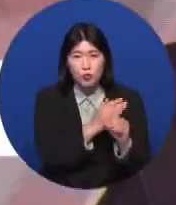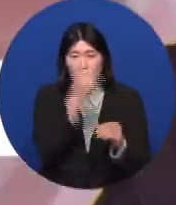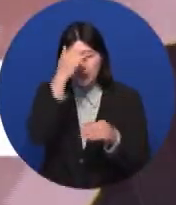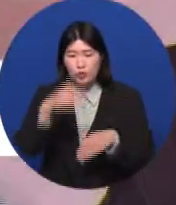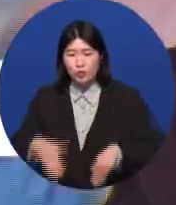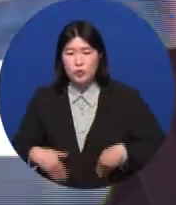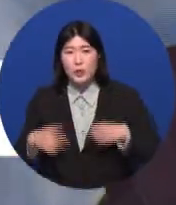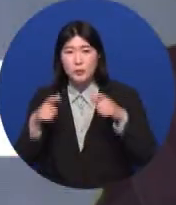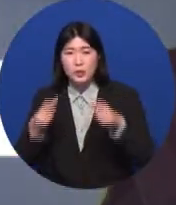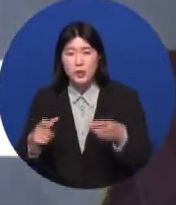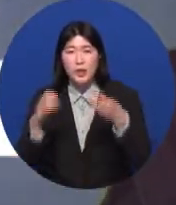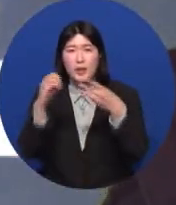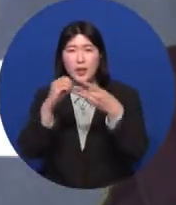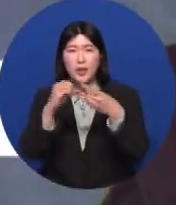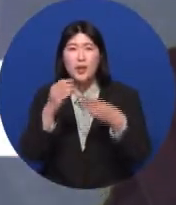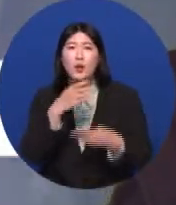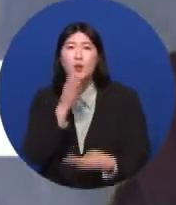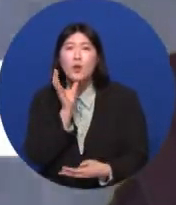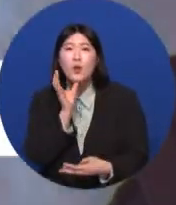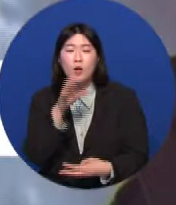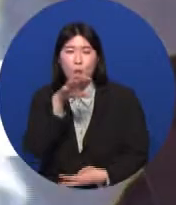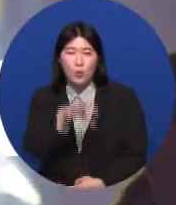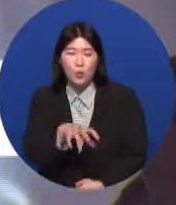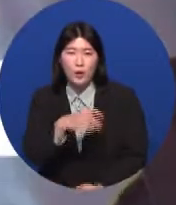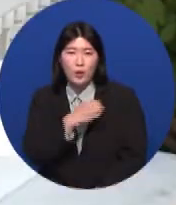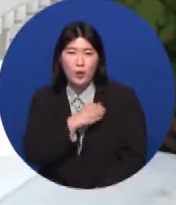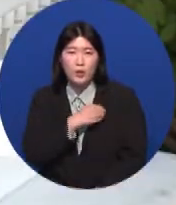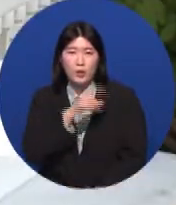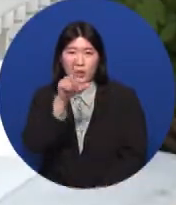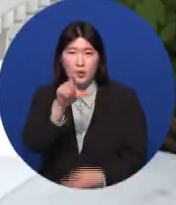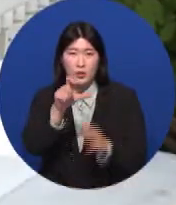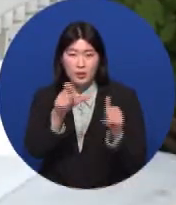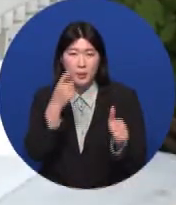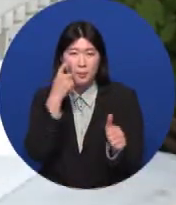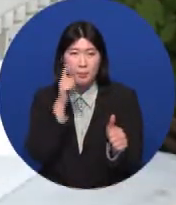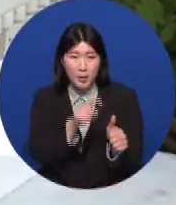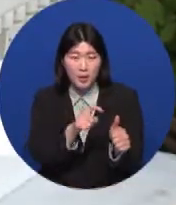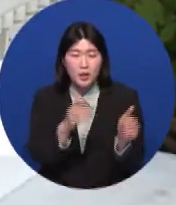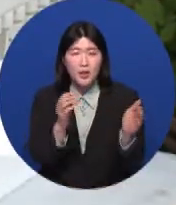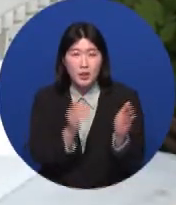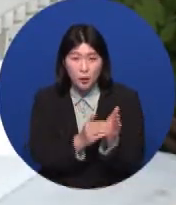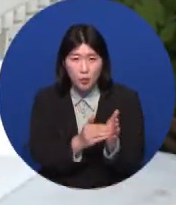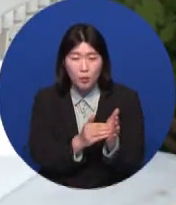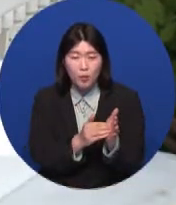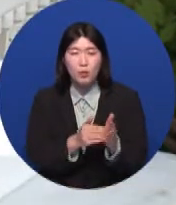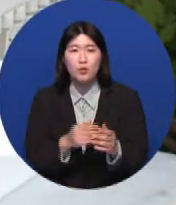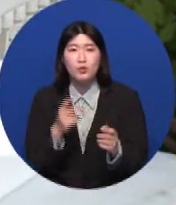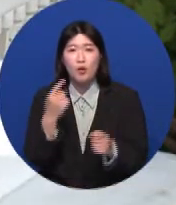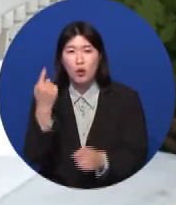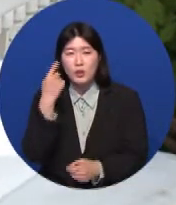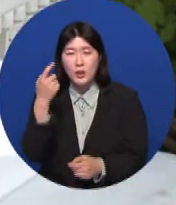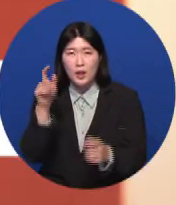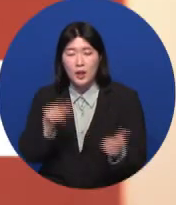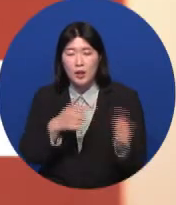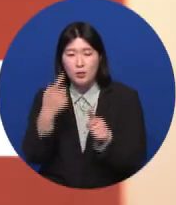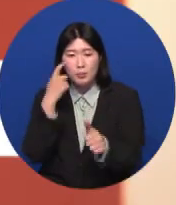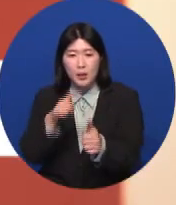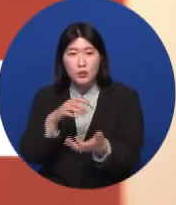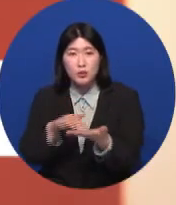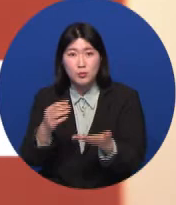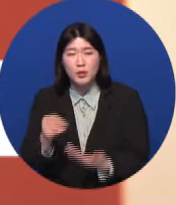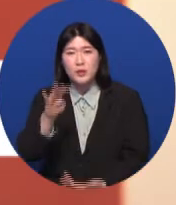충남에서 는 태아 내한 경로당에서 회원 15명이 무더기로 양성 판정을 받는 등 어제 하루 400